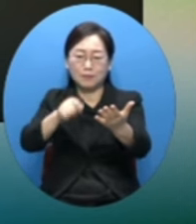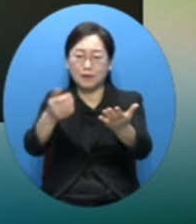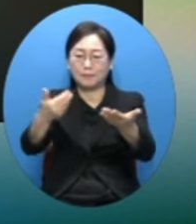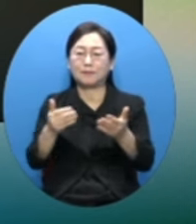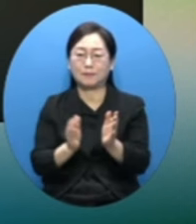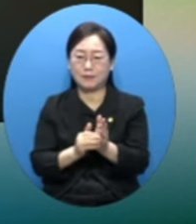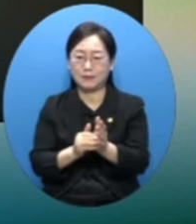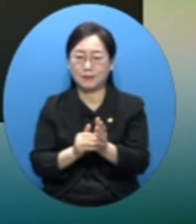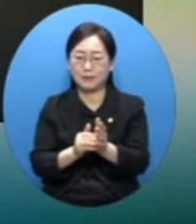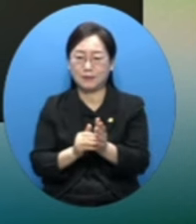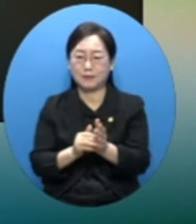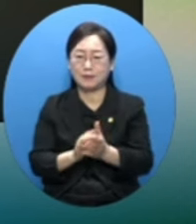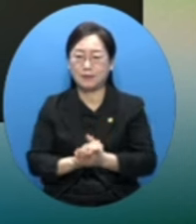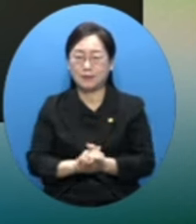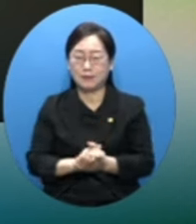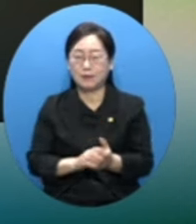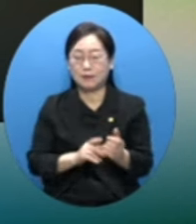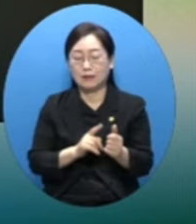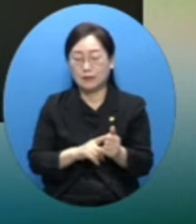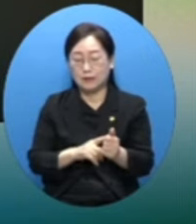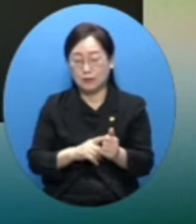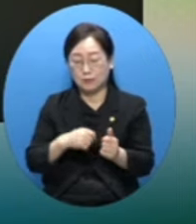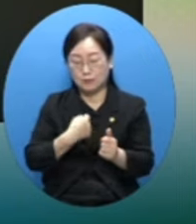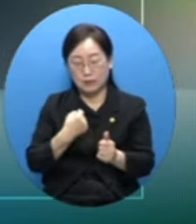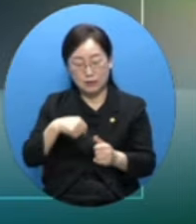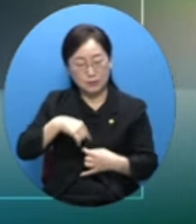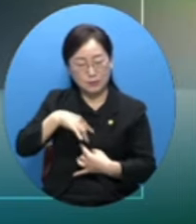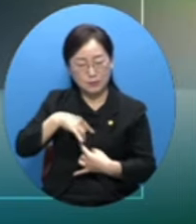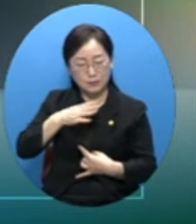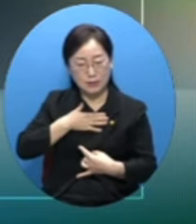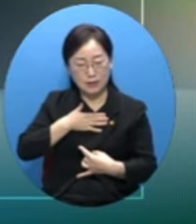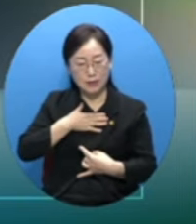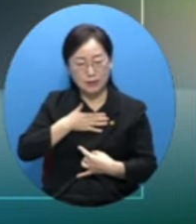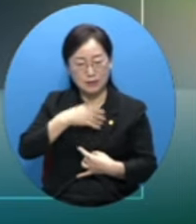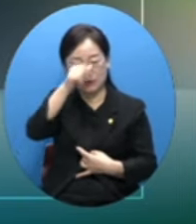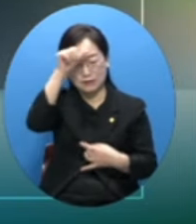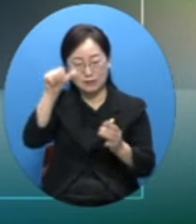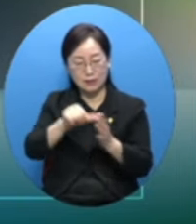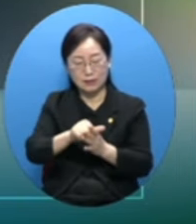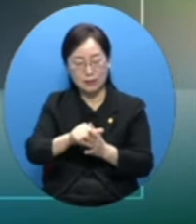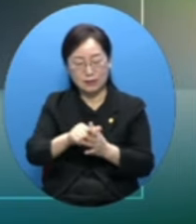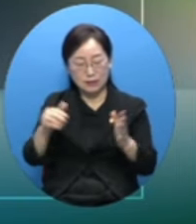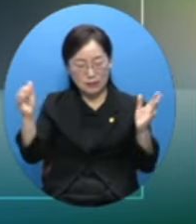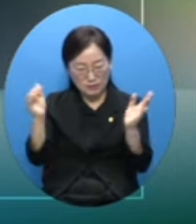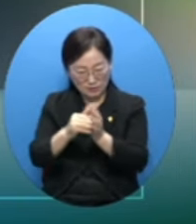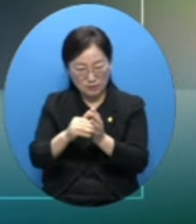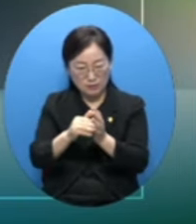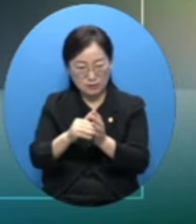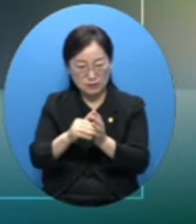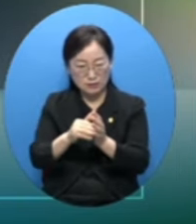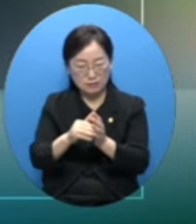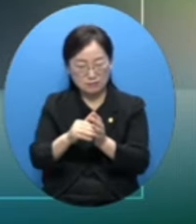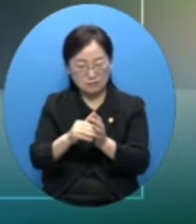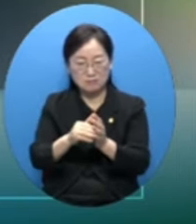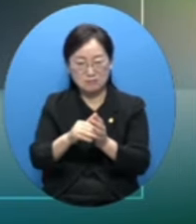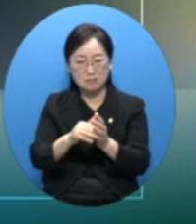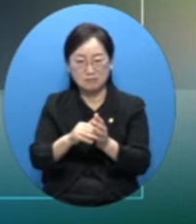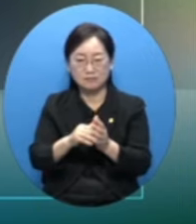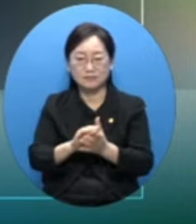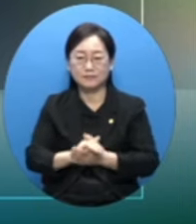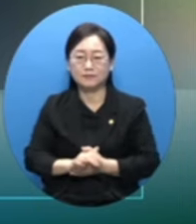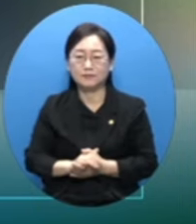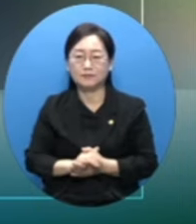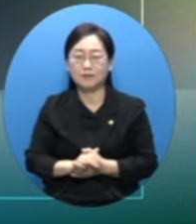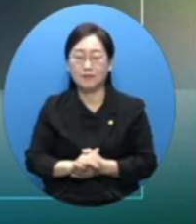그래서 그때는 내 인생은 이제 끝장났구나 그렇게 생각했다고 말합니다.